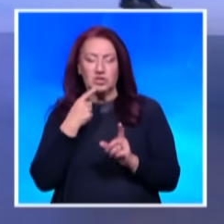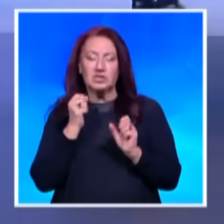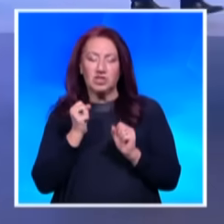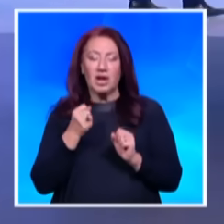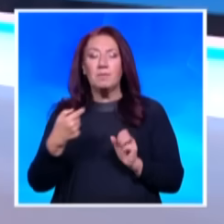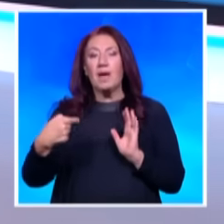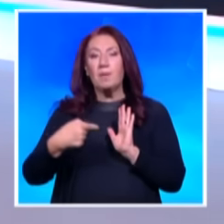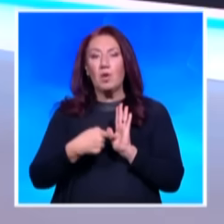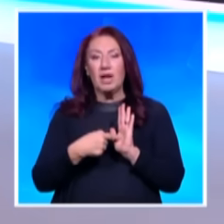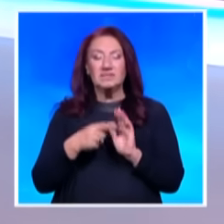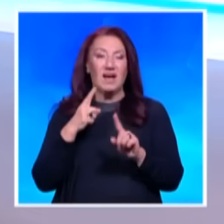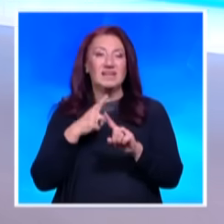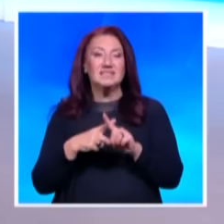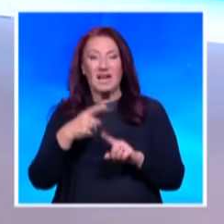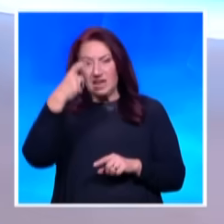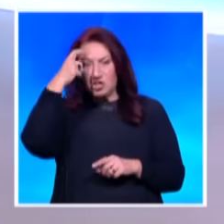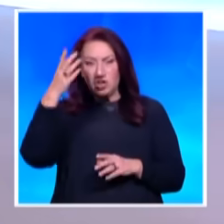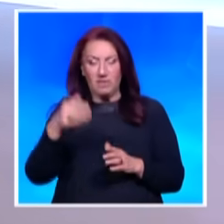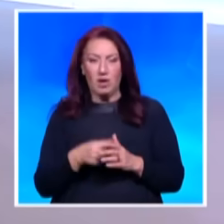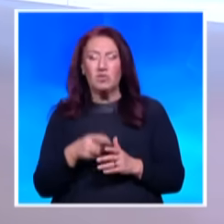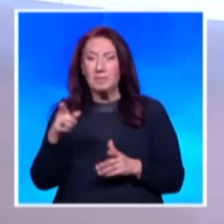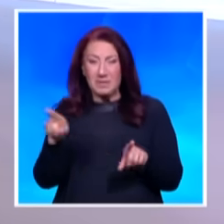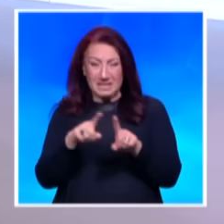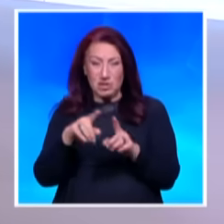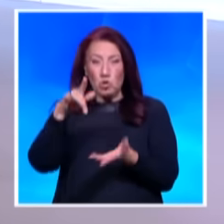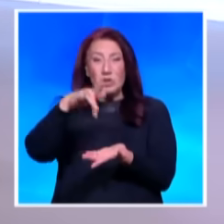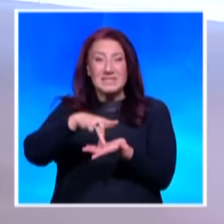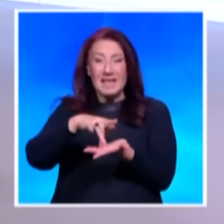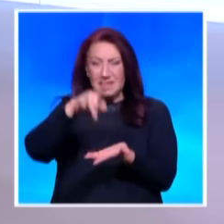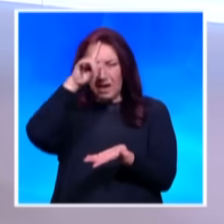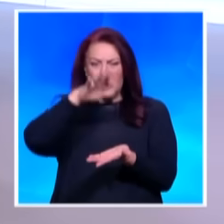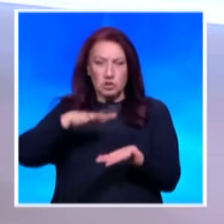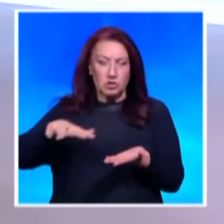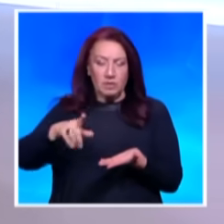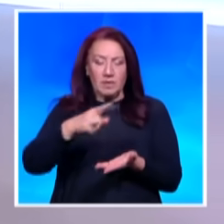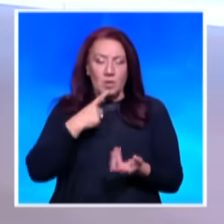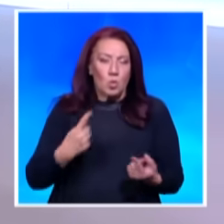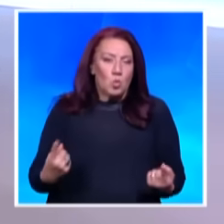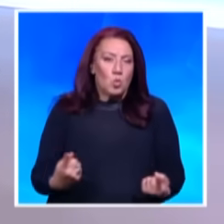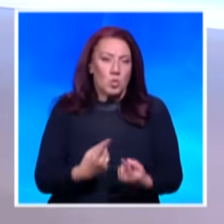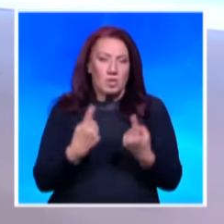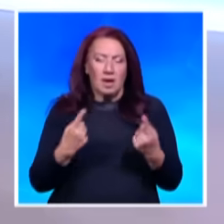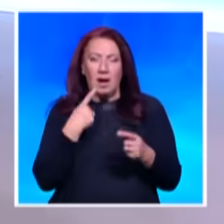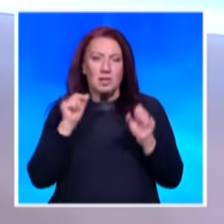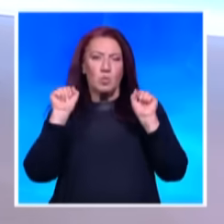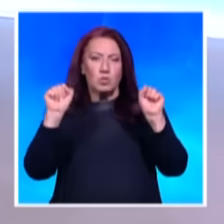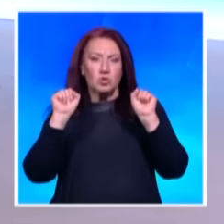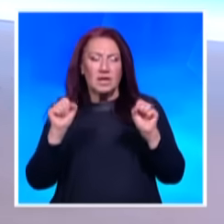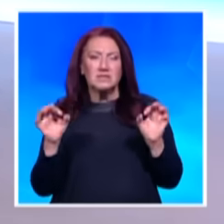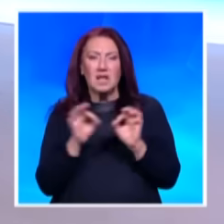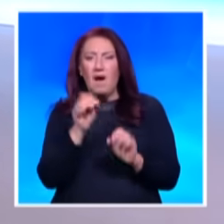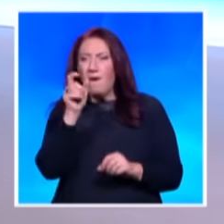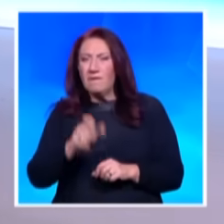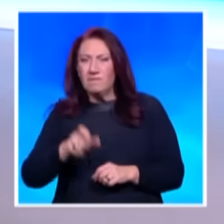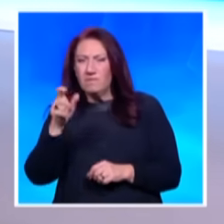Червенкова, която също следи събитията в центъра на София и този безпрецедентен протест на футболни фенове от цялата страна срещу ръководството на